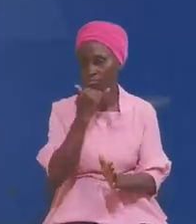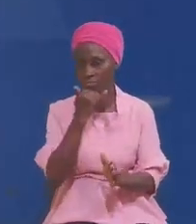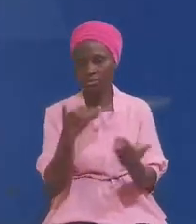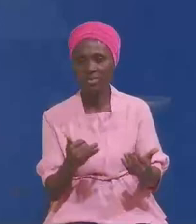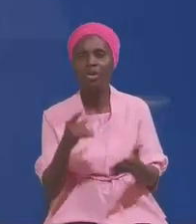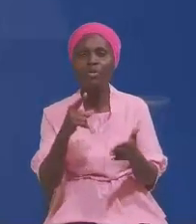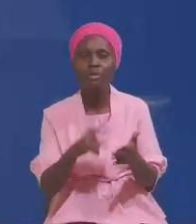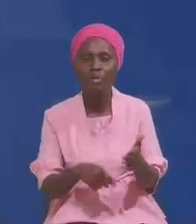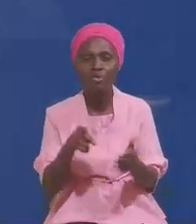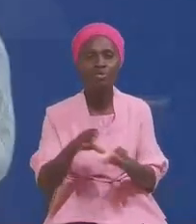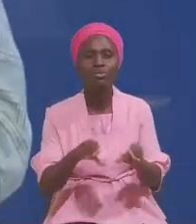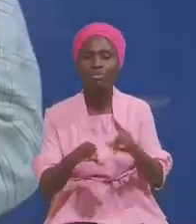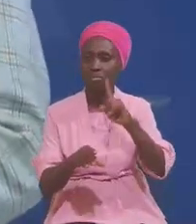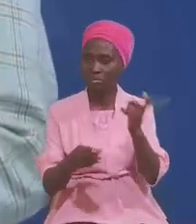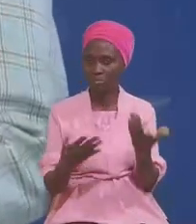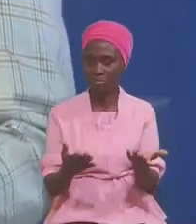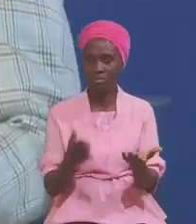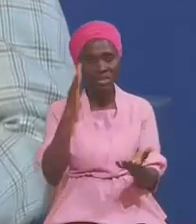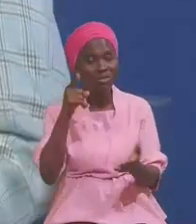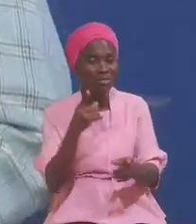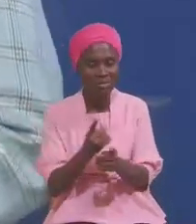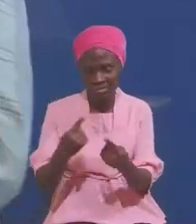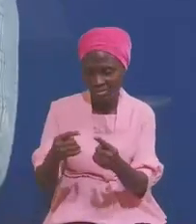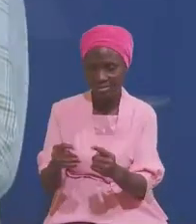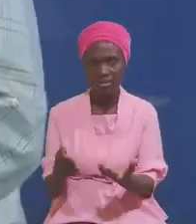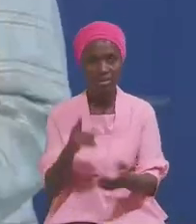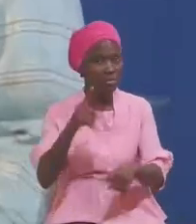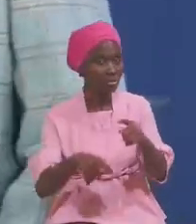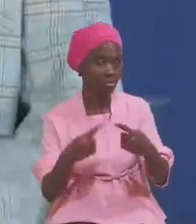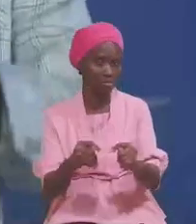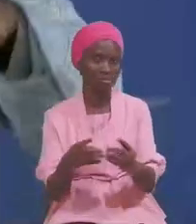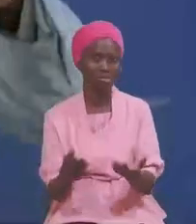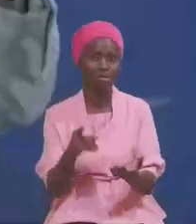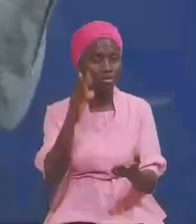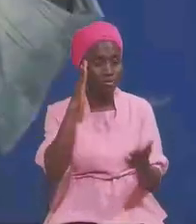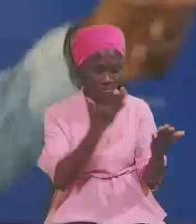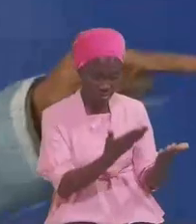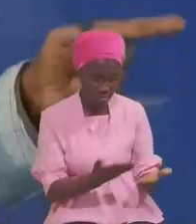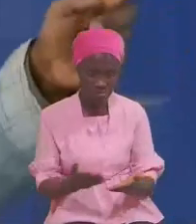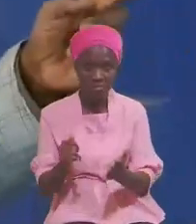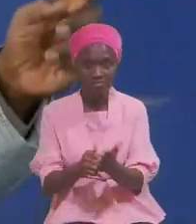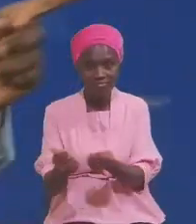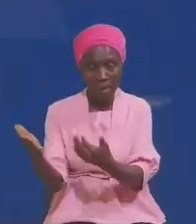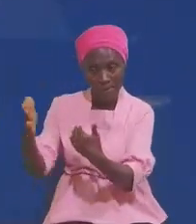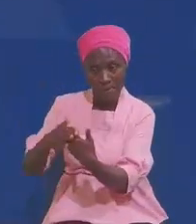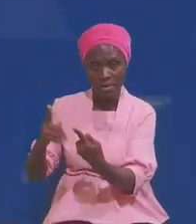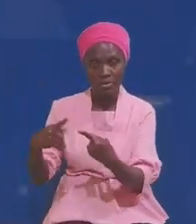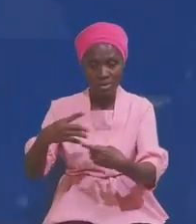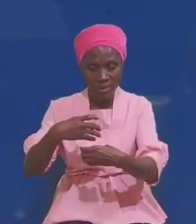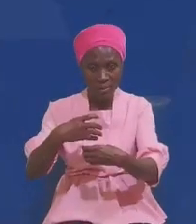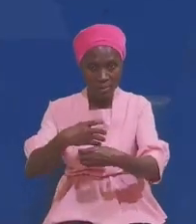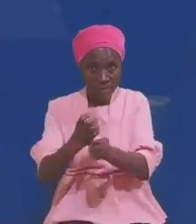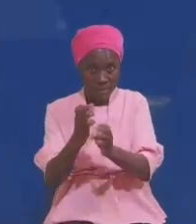défectueuse. Alors, qu'est-ce que tu vas dire? Oui, je vais essayer. Non, tu ne peux pas essayer. Tu dois amener ça au